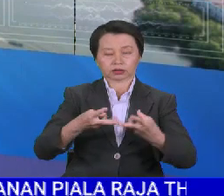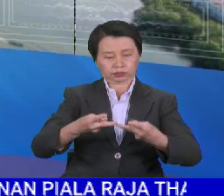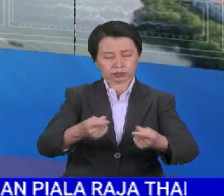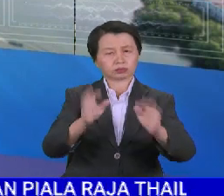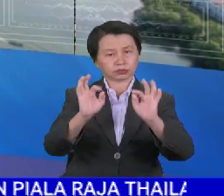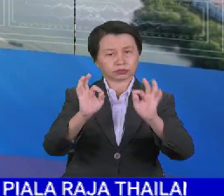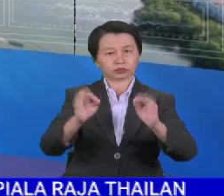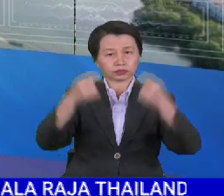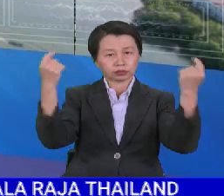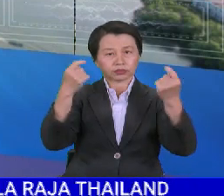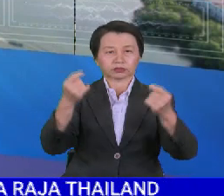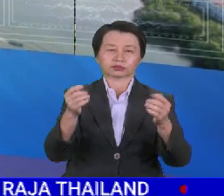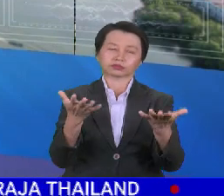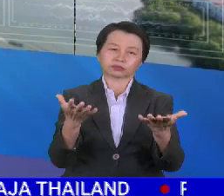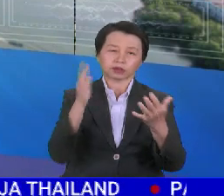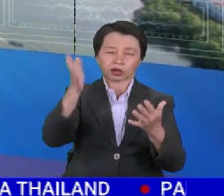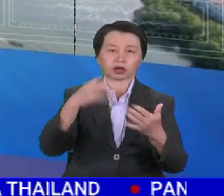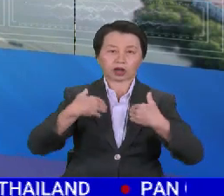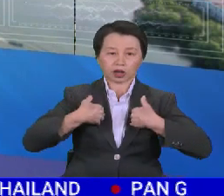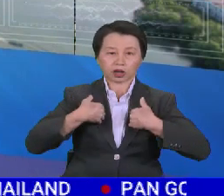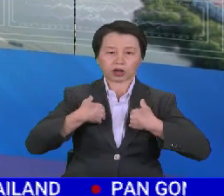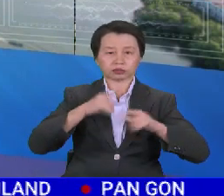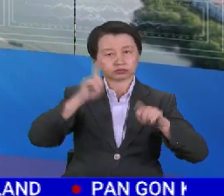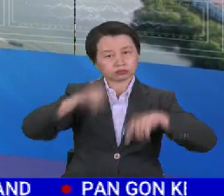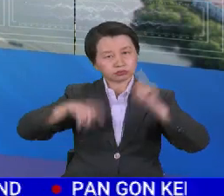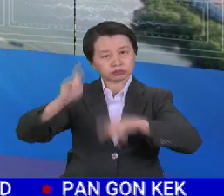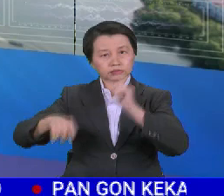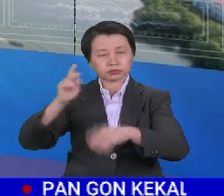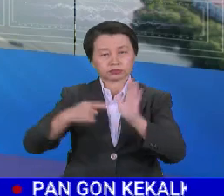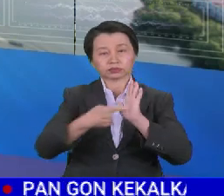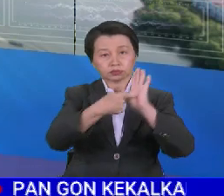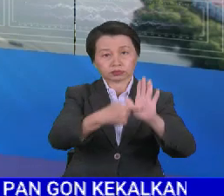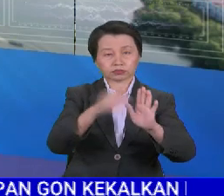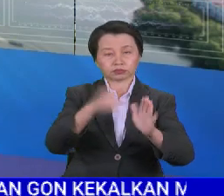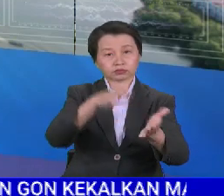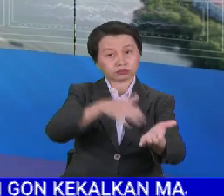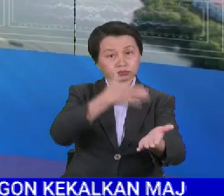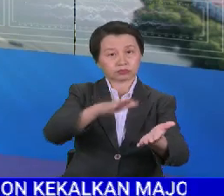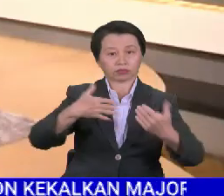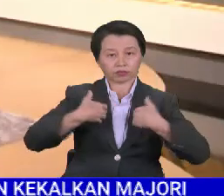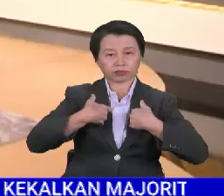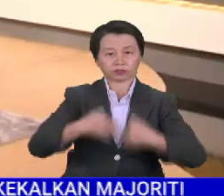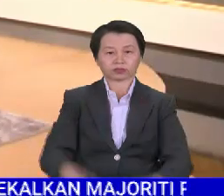sambutan secara fisikal itu bahkan dengan berbagai persembahan dan acara menarik